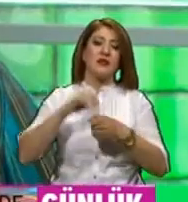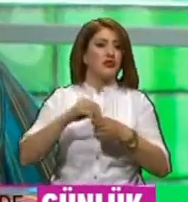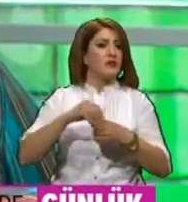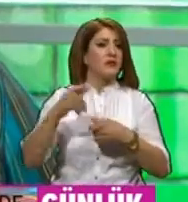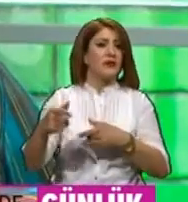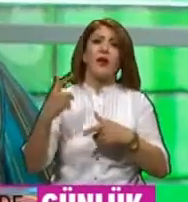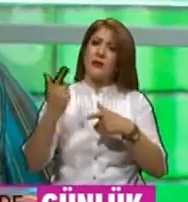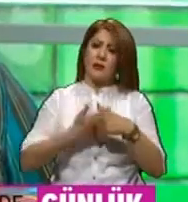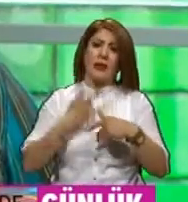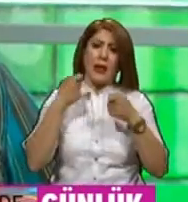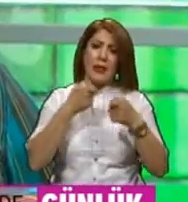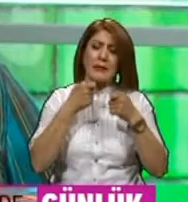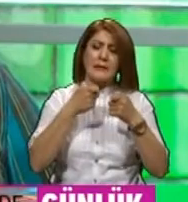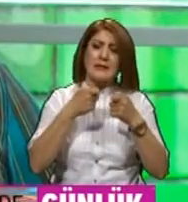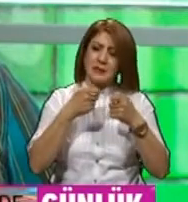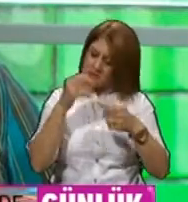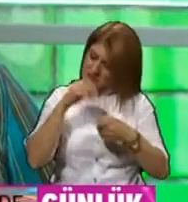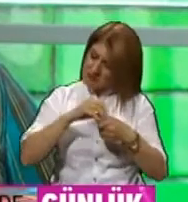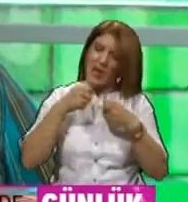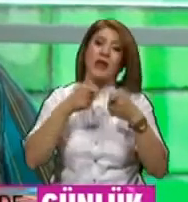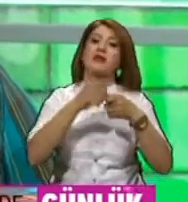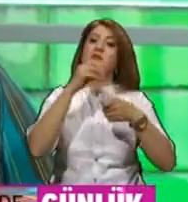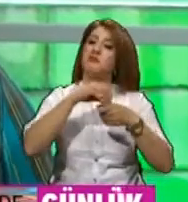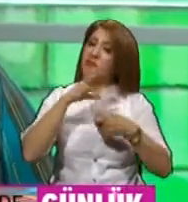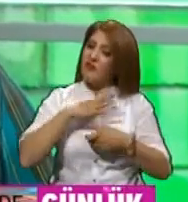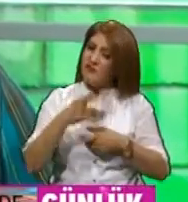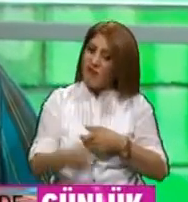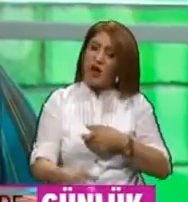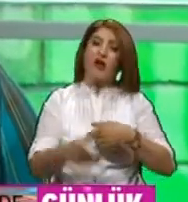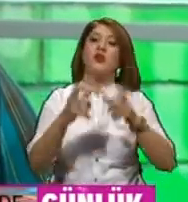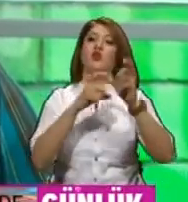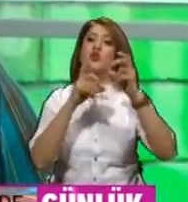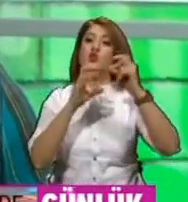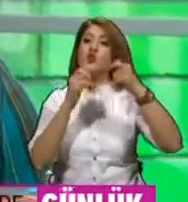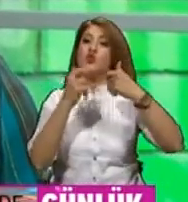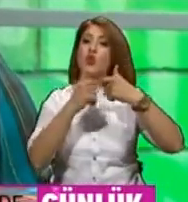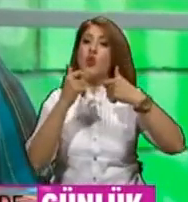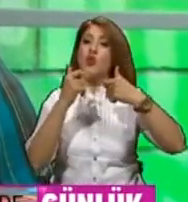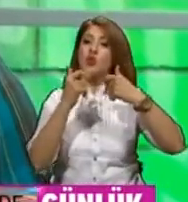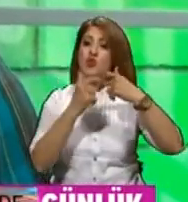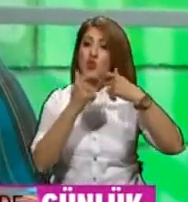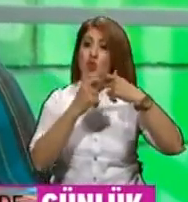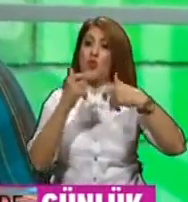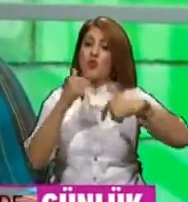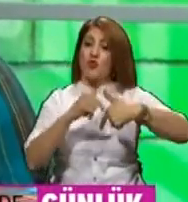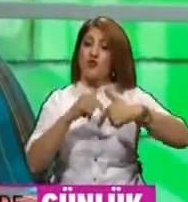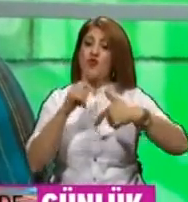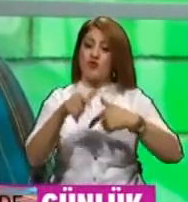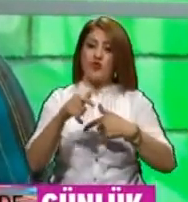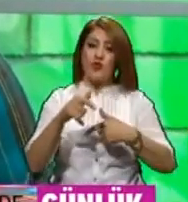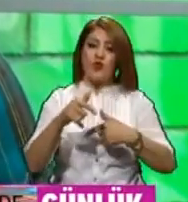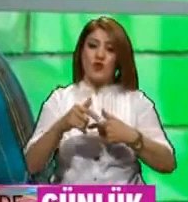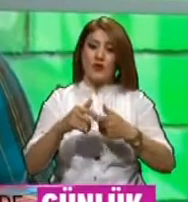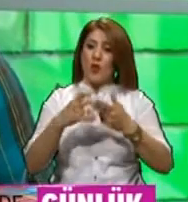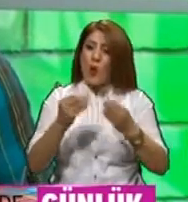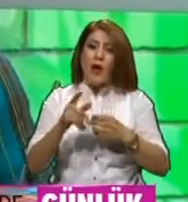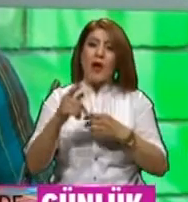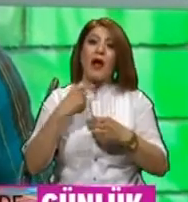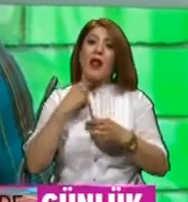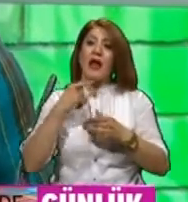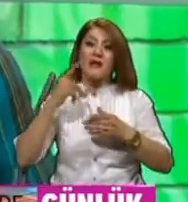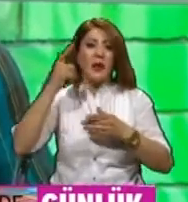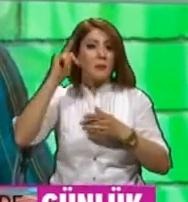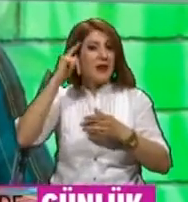Eğitim projesi mi? Eğitim projesi var içinde. Aynı zamanda sörf spotu olarak Alanya'nın tanıtılması var. Onun